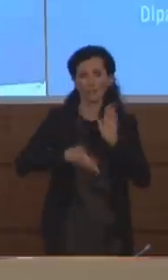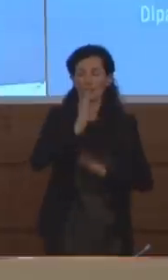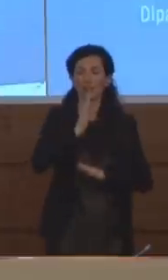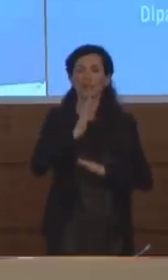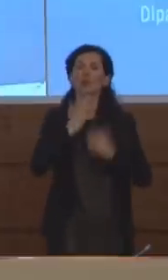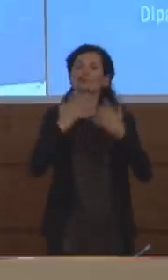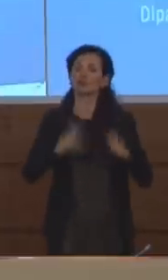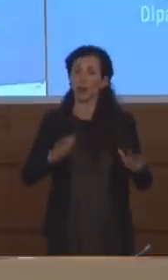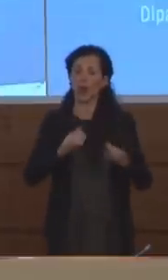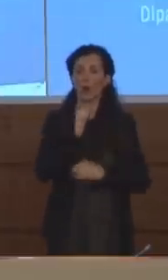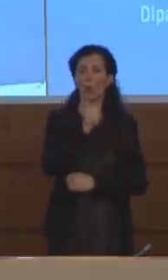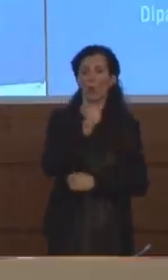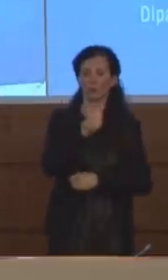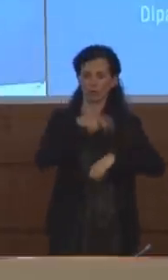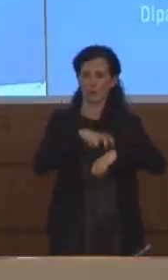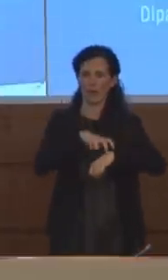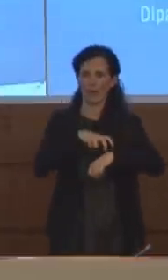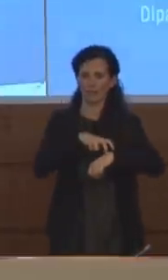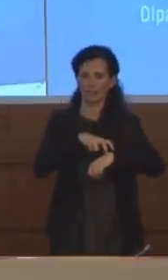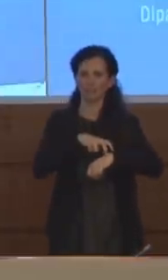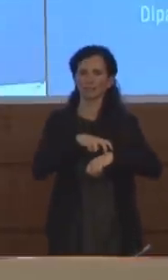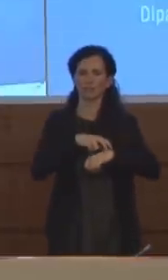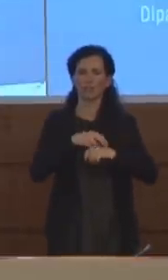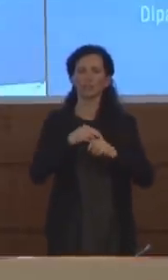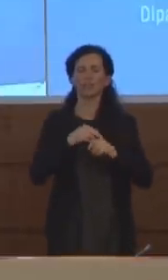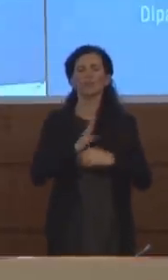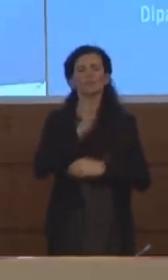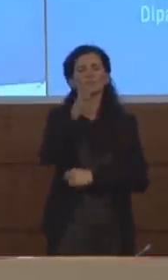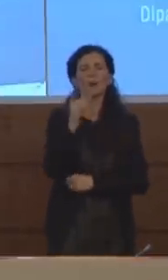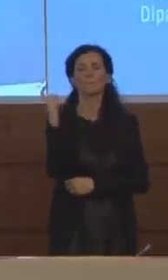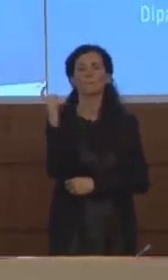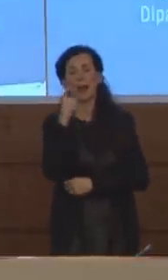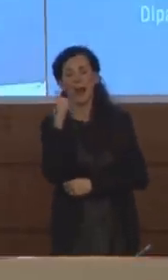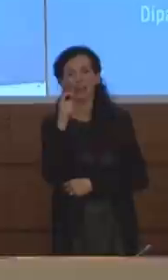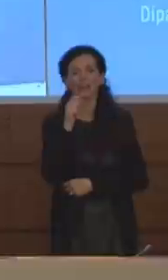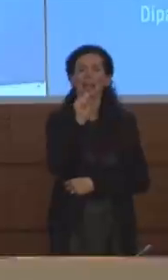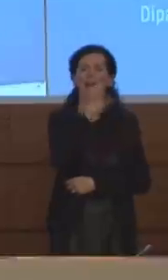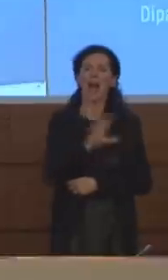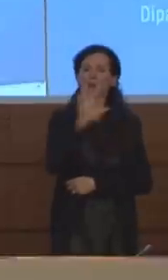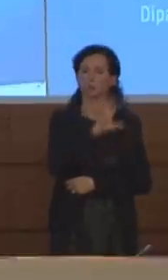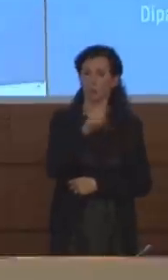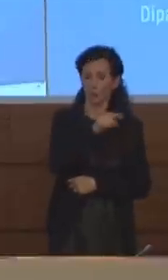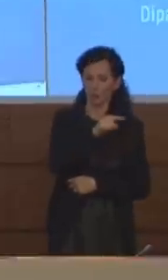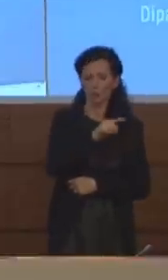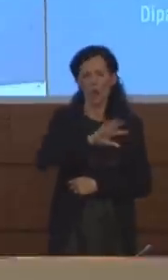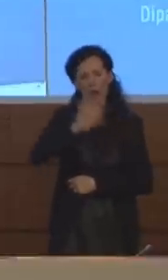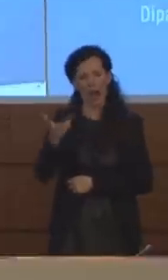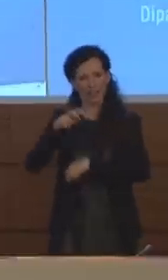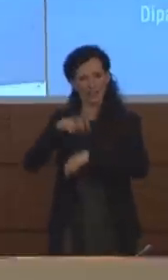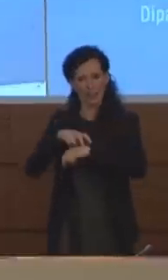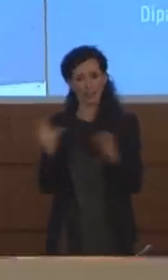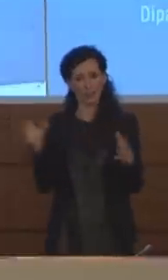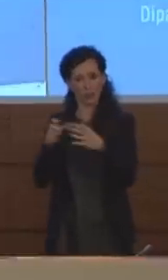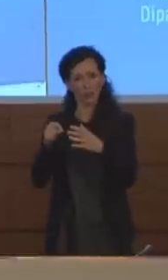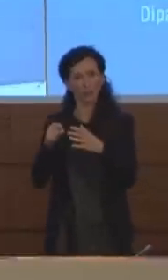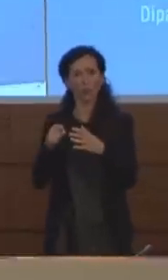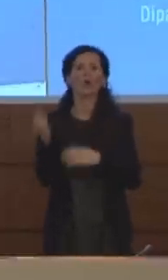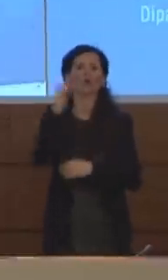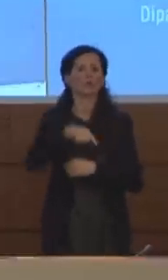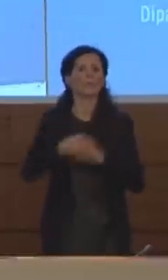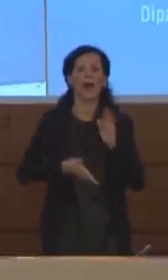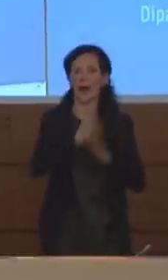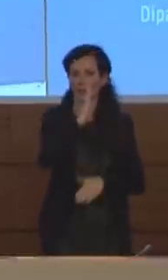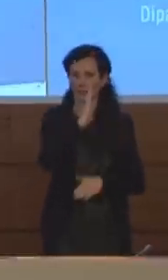partiti gli undici medici che sono stati destinati nelle marche nell'abruzzo il resto del gruppo dei medici partirà